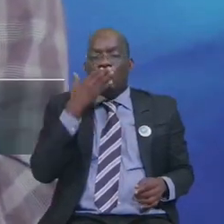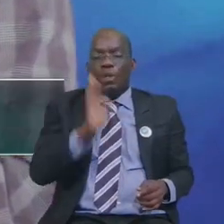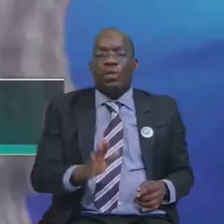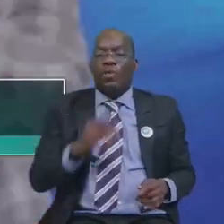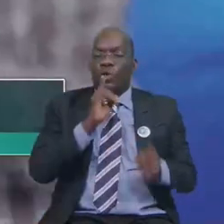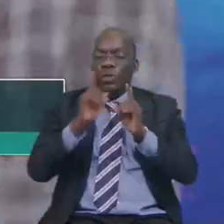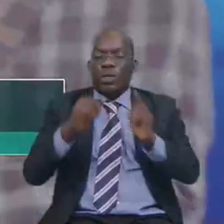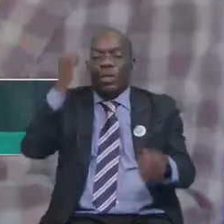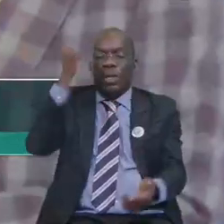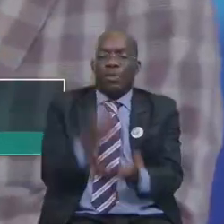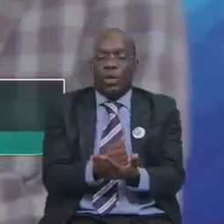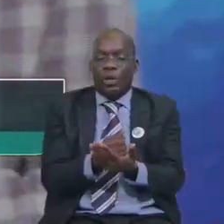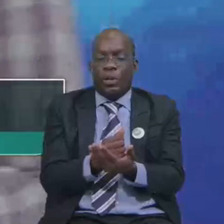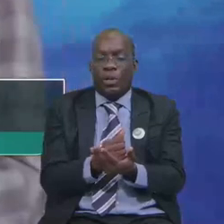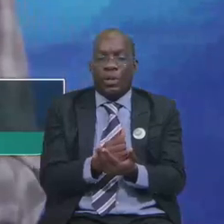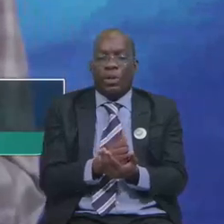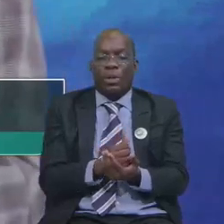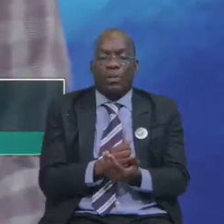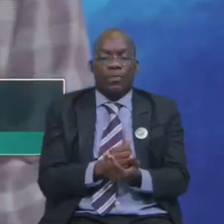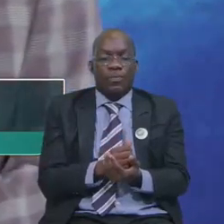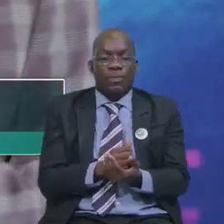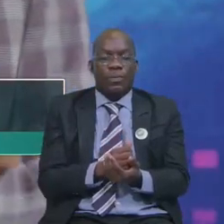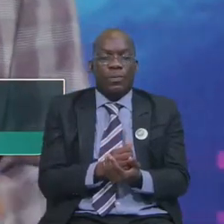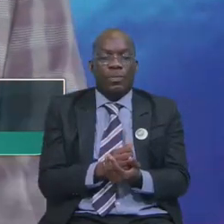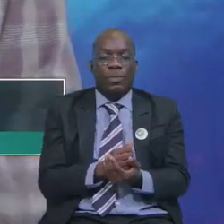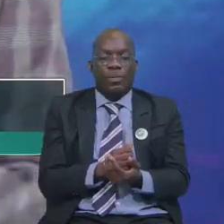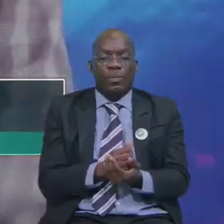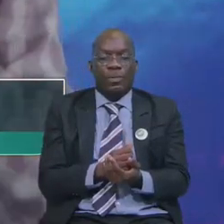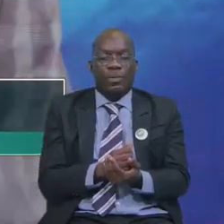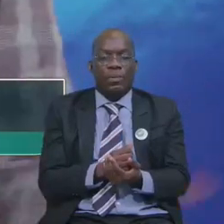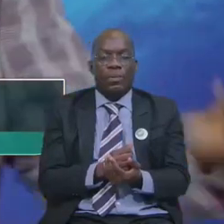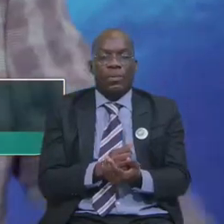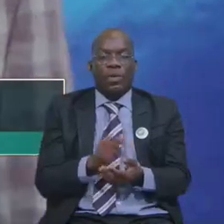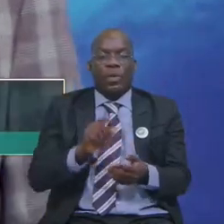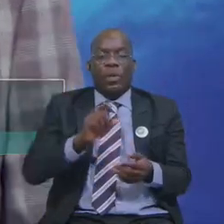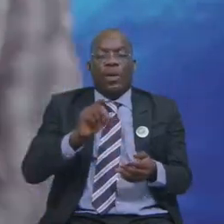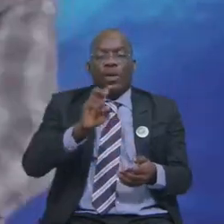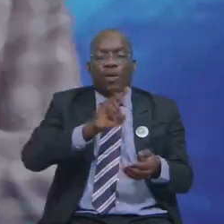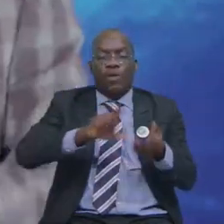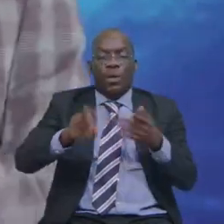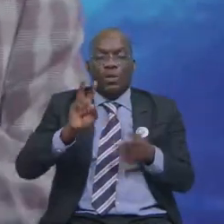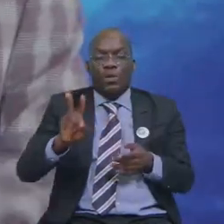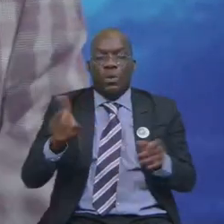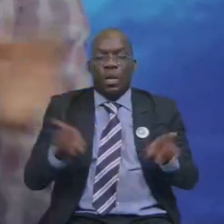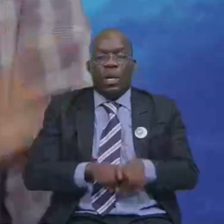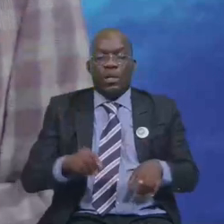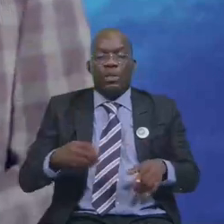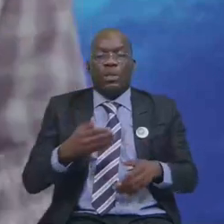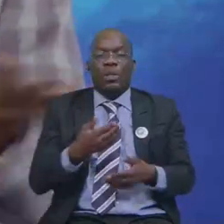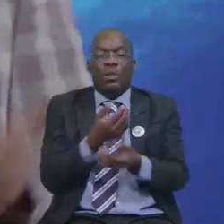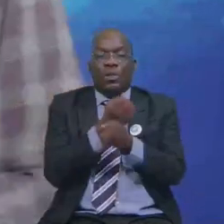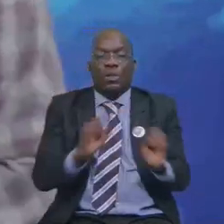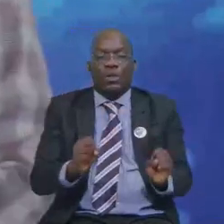merci de et de désirer comme des enfants nouveau-nés comme des enfants nouveaux